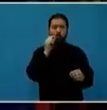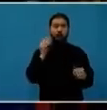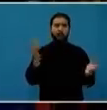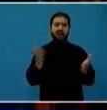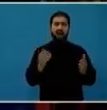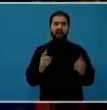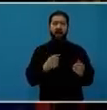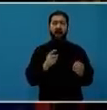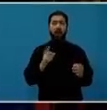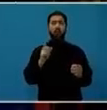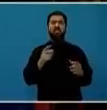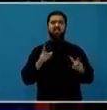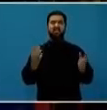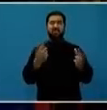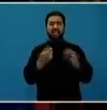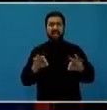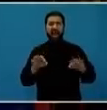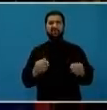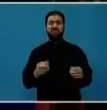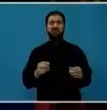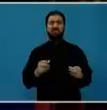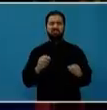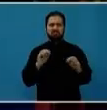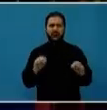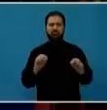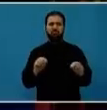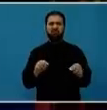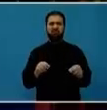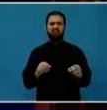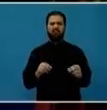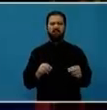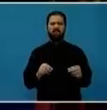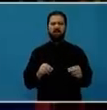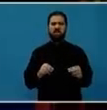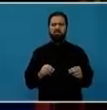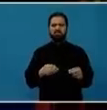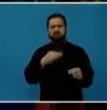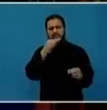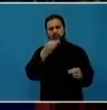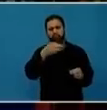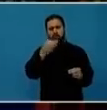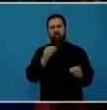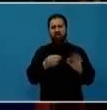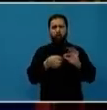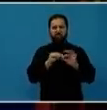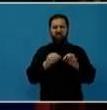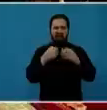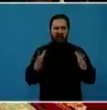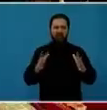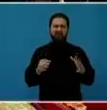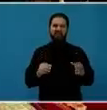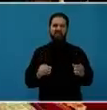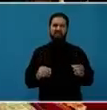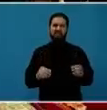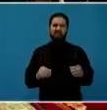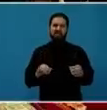au tendința de a da niște judecăți de valoare foarte pripite și foarte rapide, concluzia fiind să spunem așa,